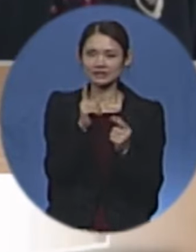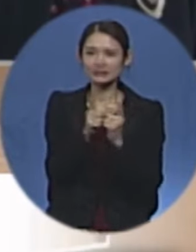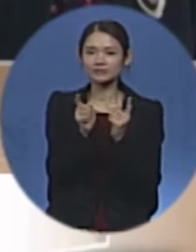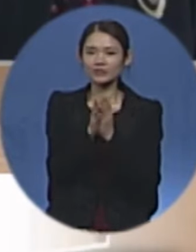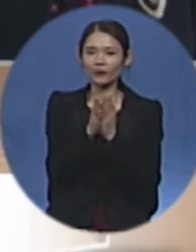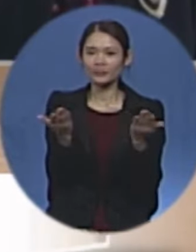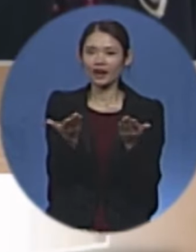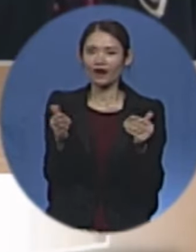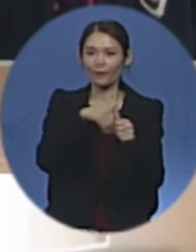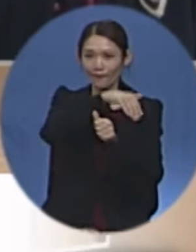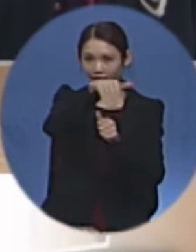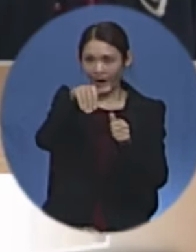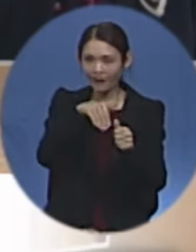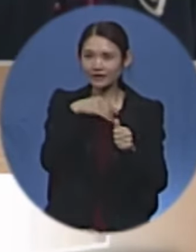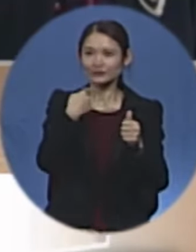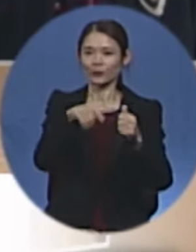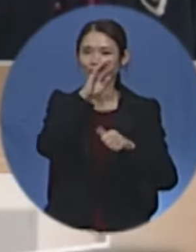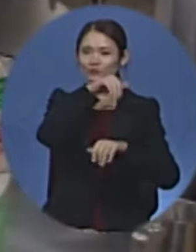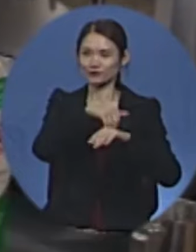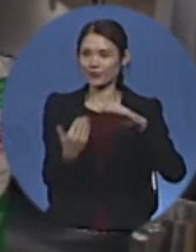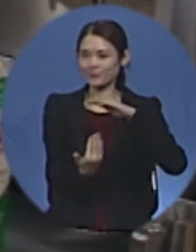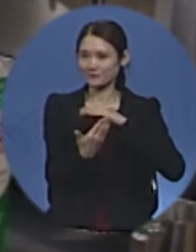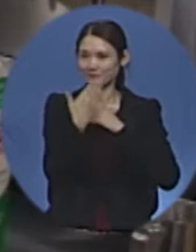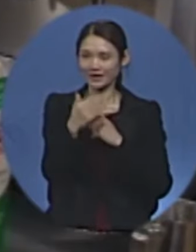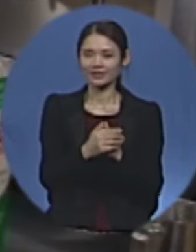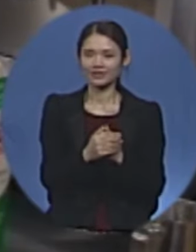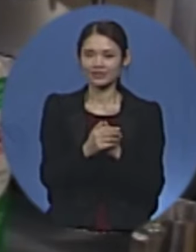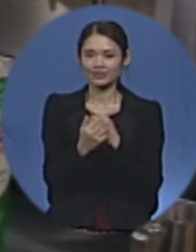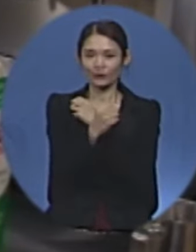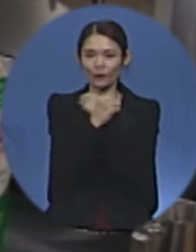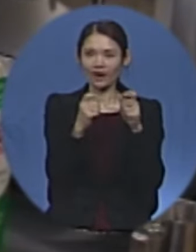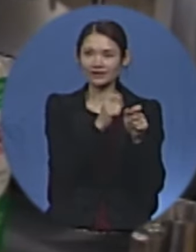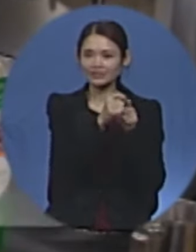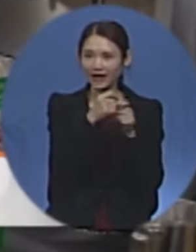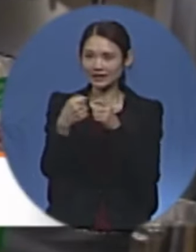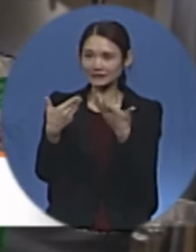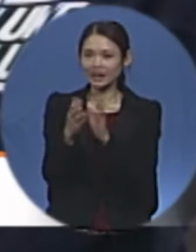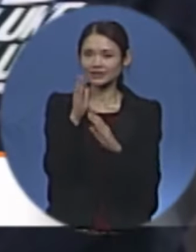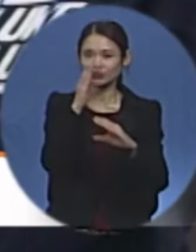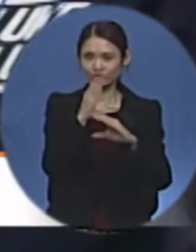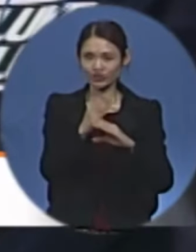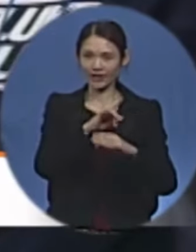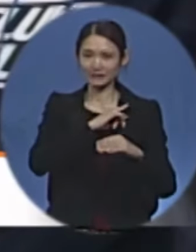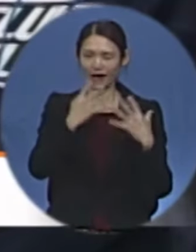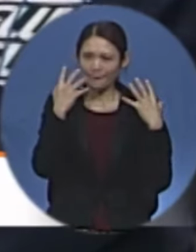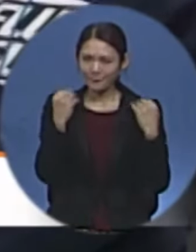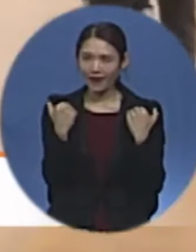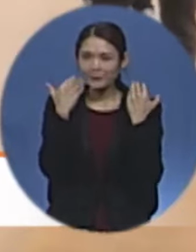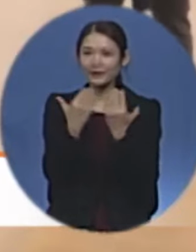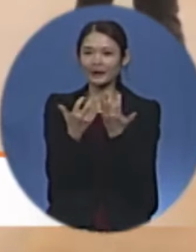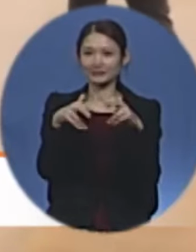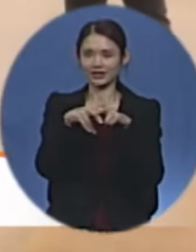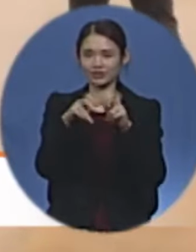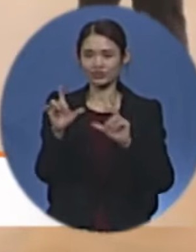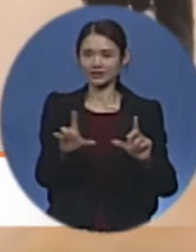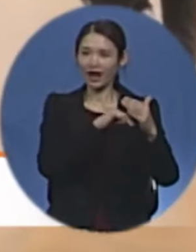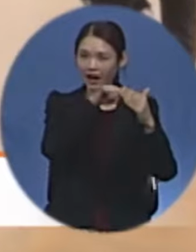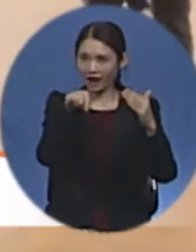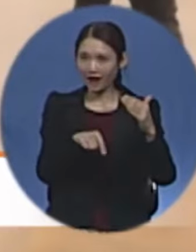환경에서 어떤 교육 훈련이 좀 이루어졌기 때문에. 광역자치단체 가운데 가장 많은 발달장애인이 거주하는